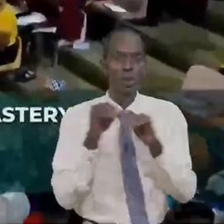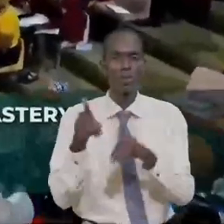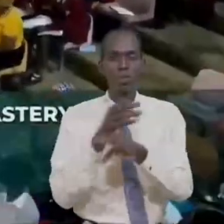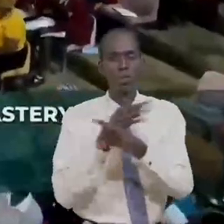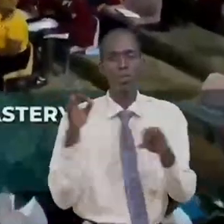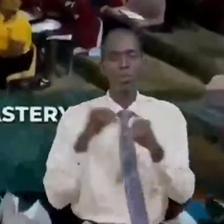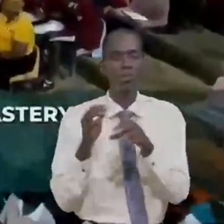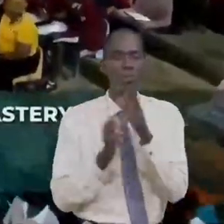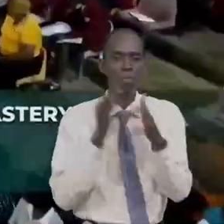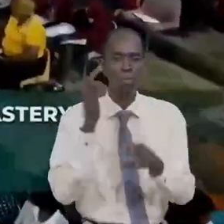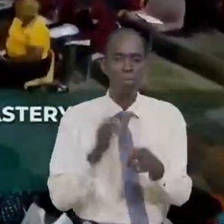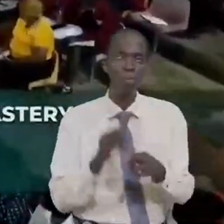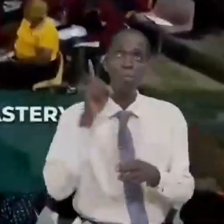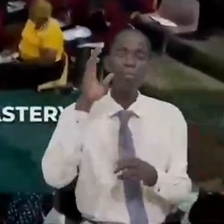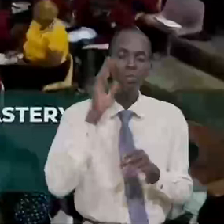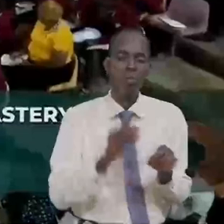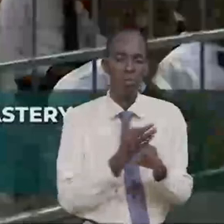je dis votre franchir